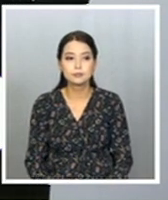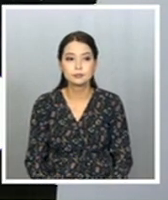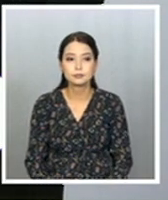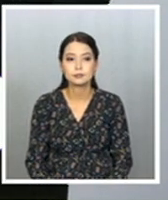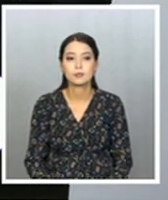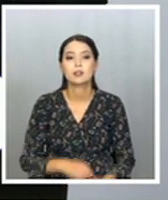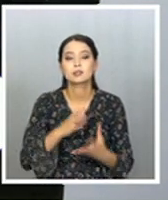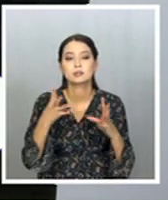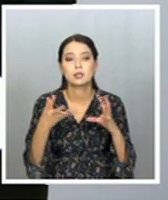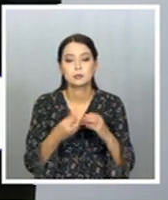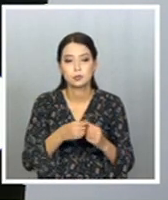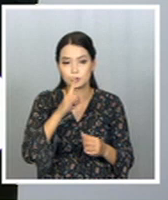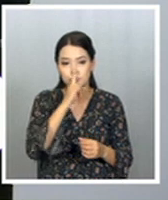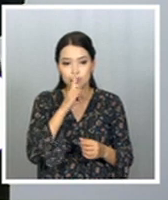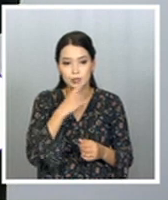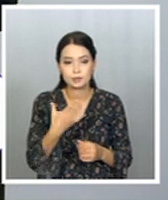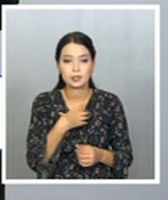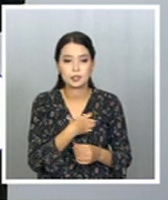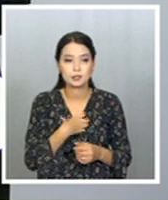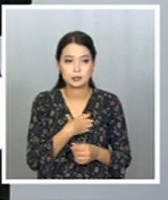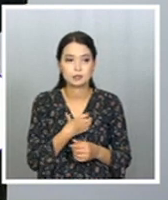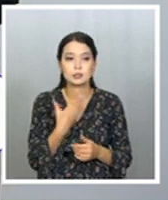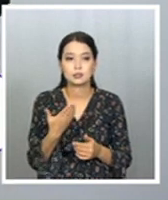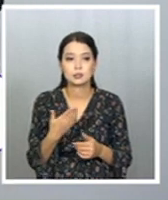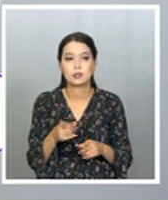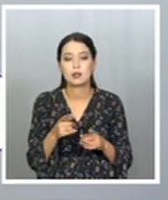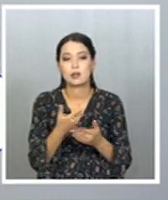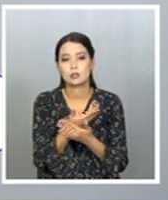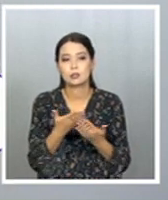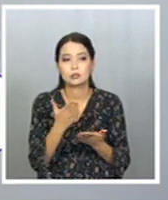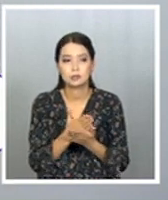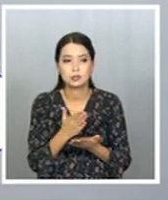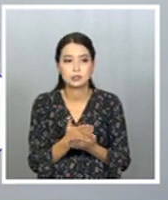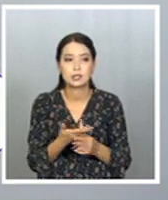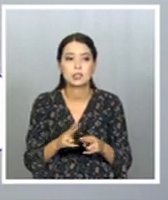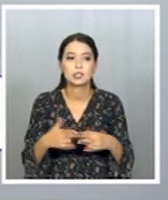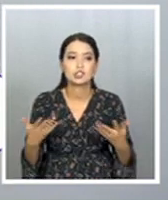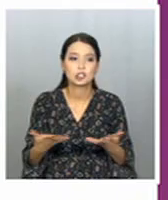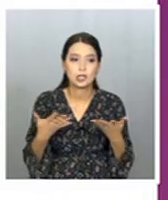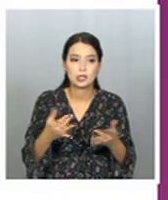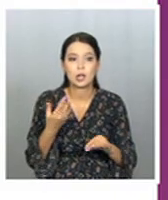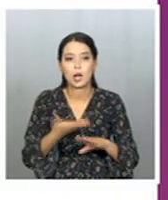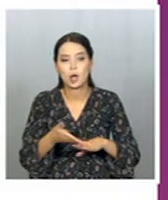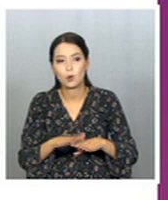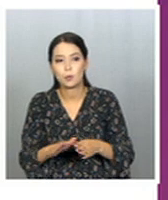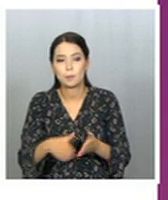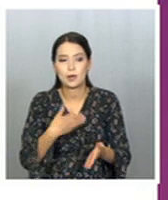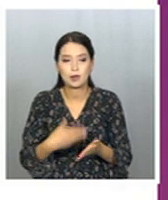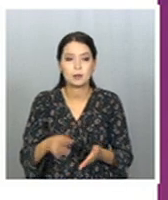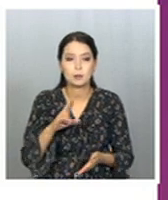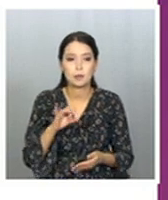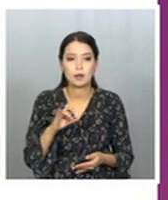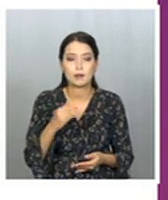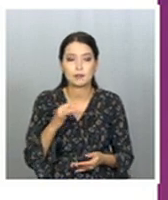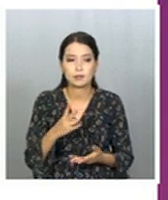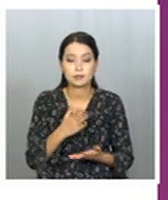Жалпы мұнайдың негізгі екі түрі болады. Ол жеңіл және де ауыр майлы парафинді.